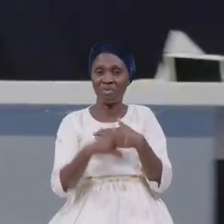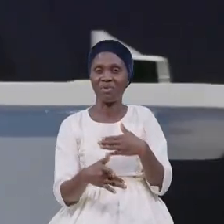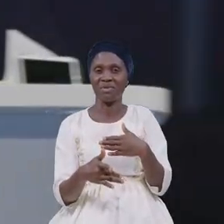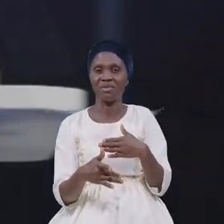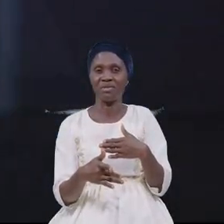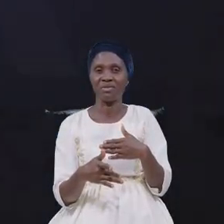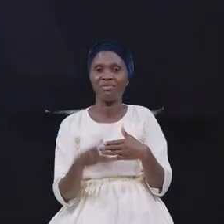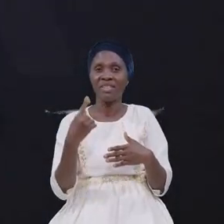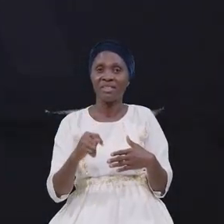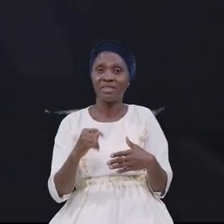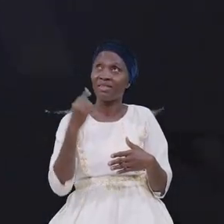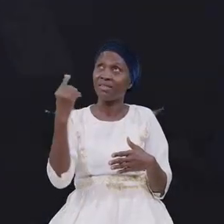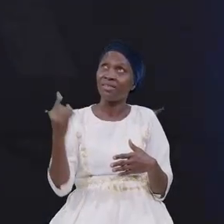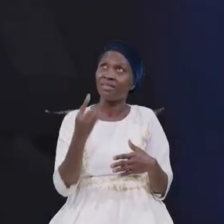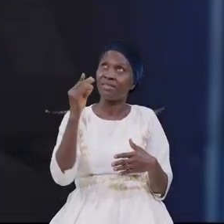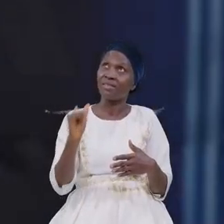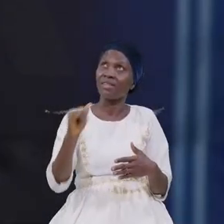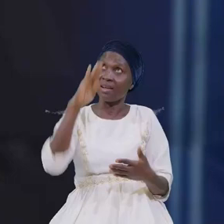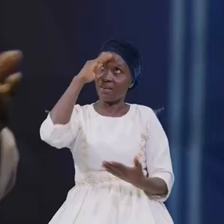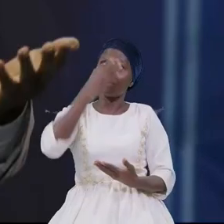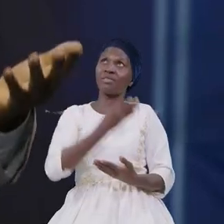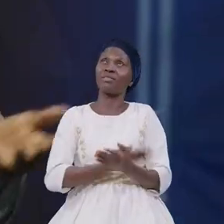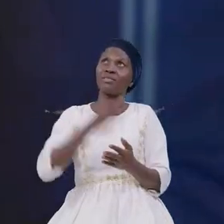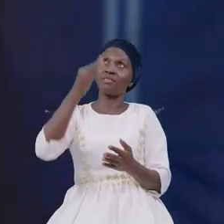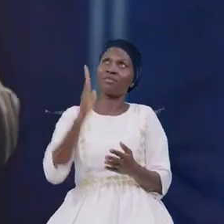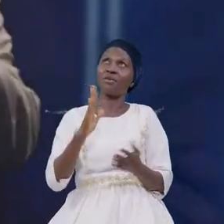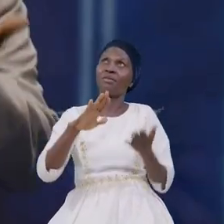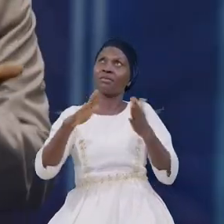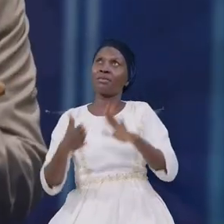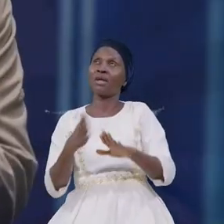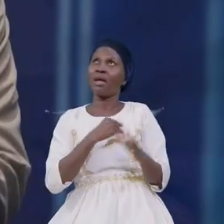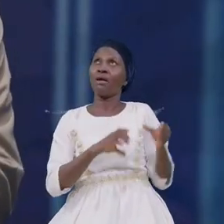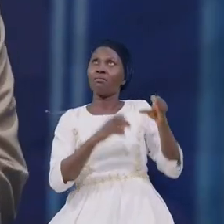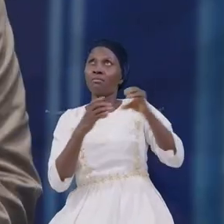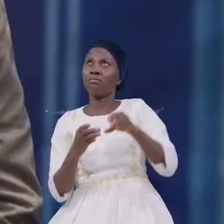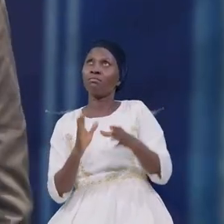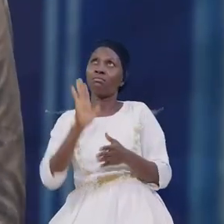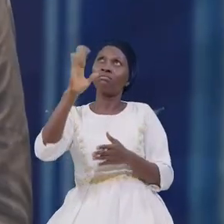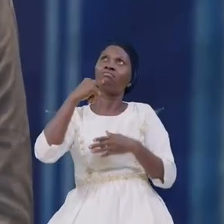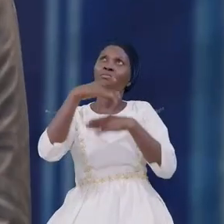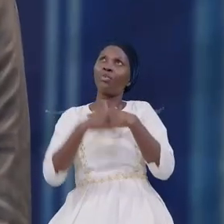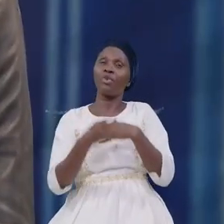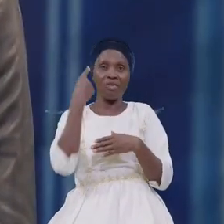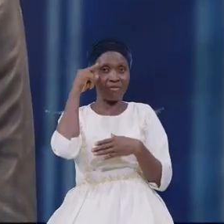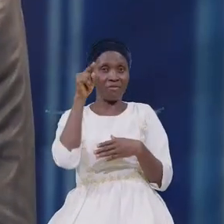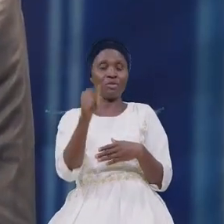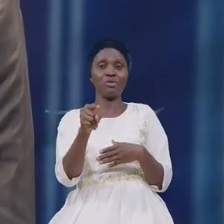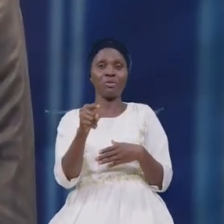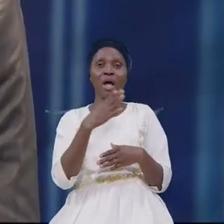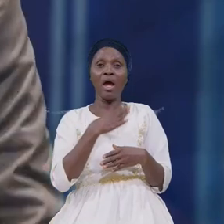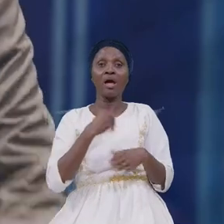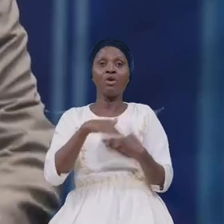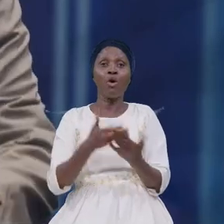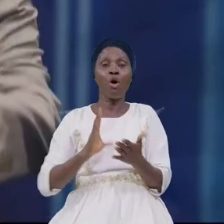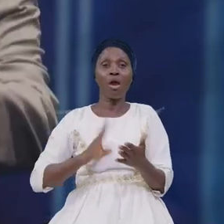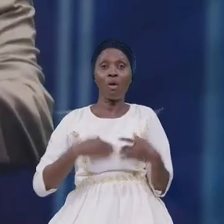Fils éternel de Dieu est mort et a versé son sang pour vous. C'est ainsi que tous